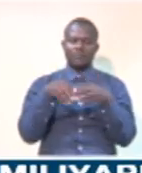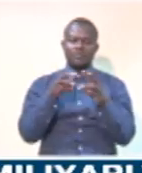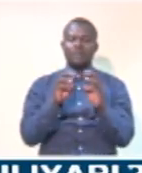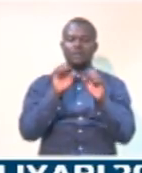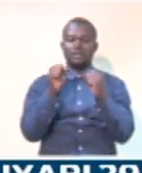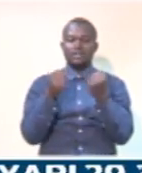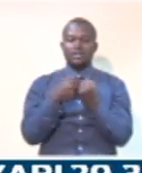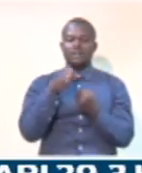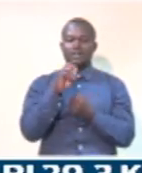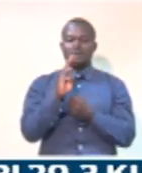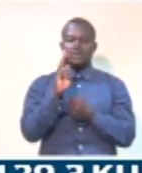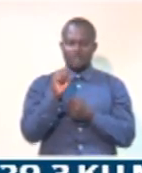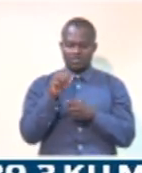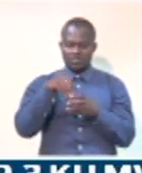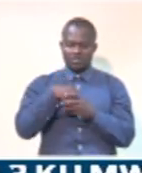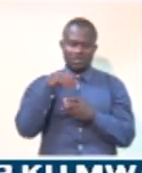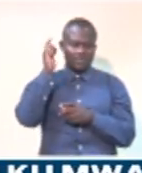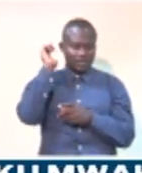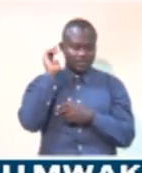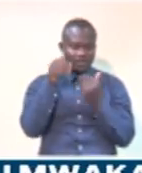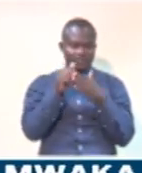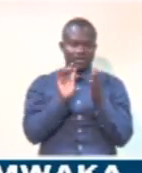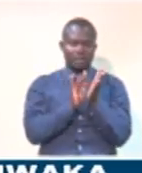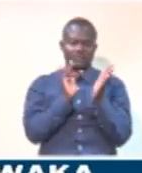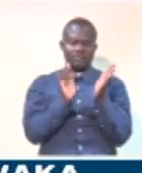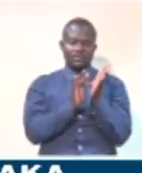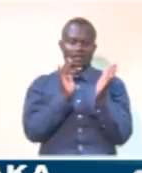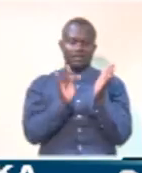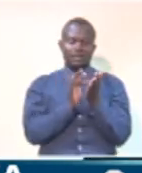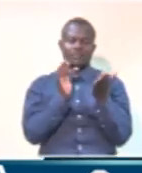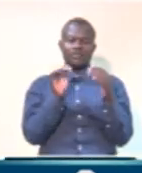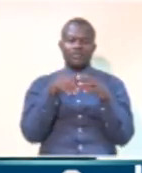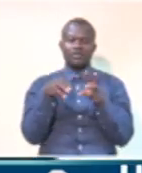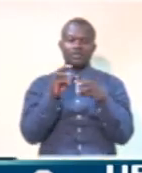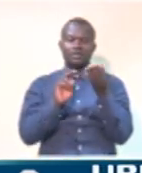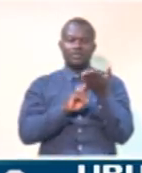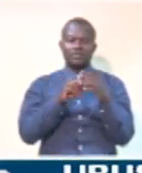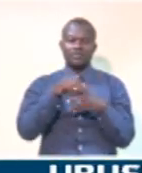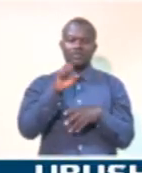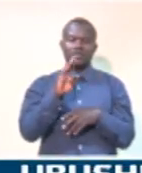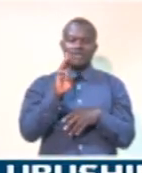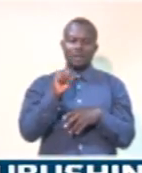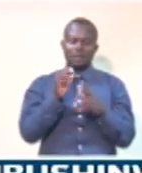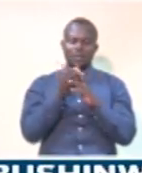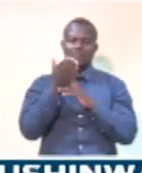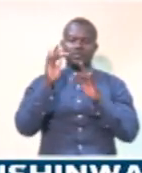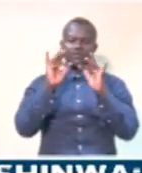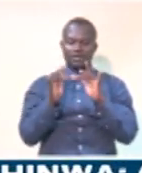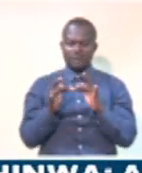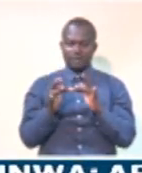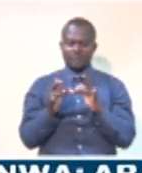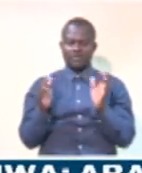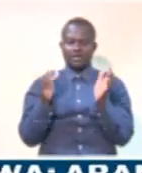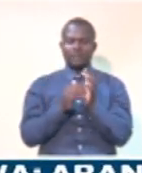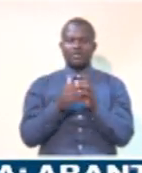ya IBM muri telefone za smartphone hari uri gukoresha IBM ari online